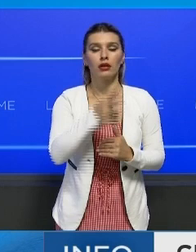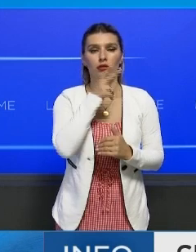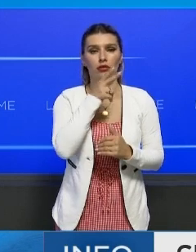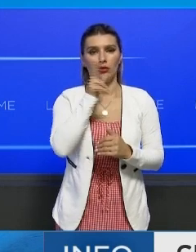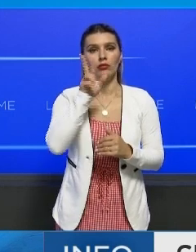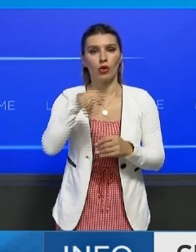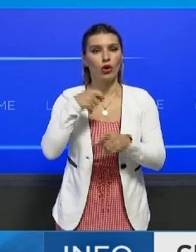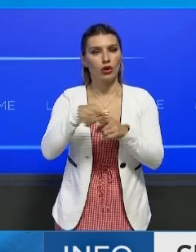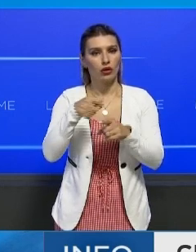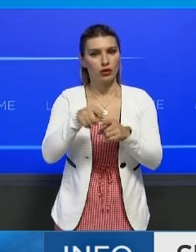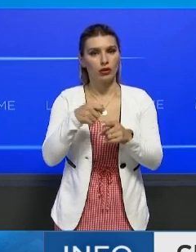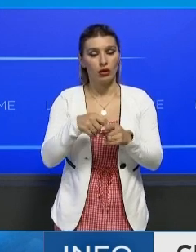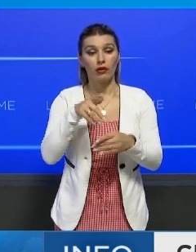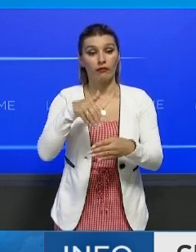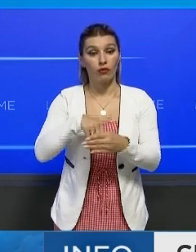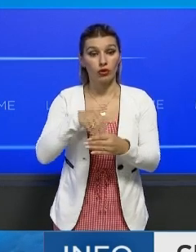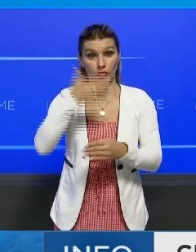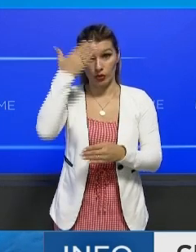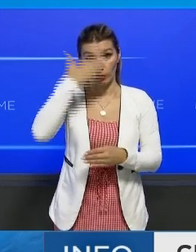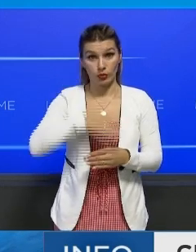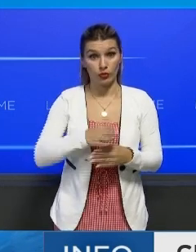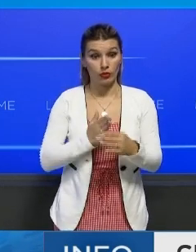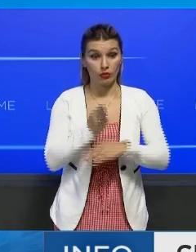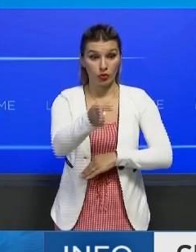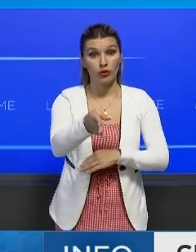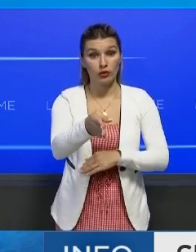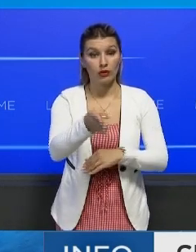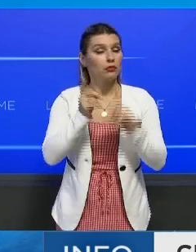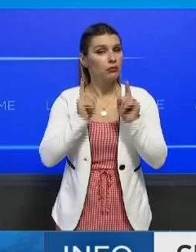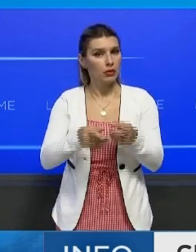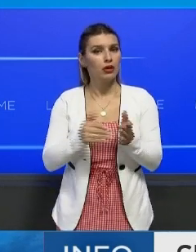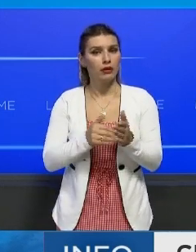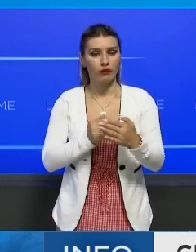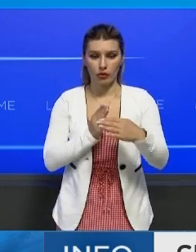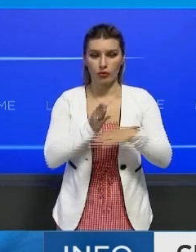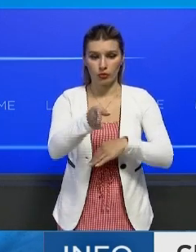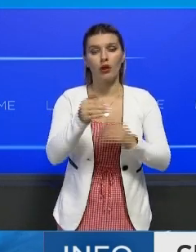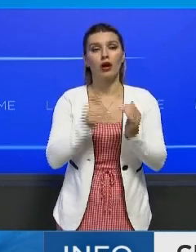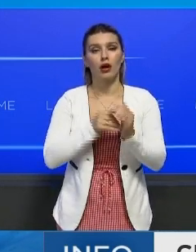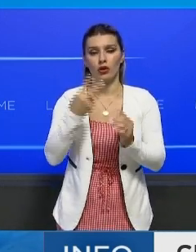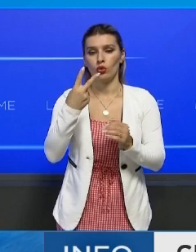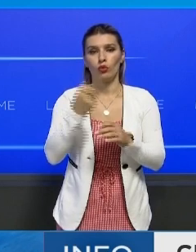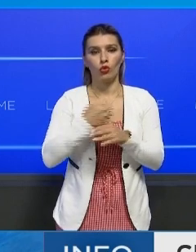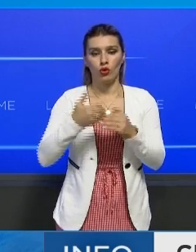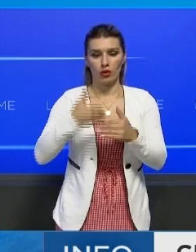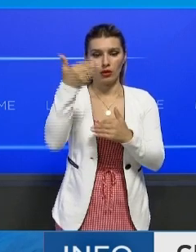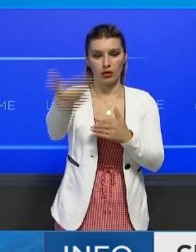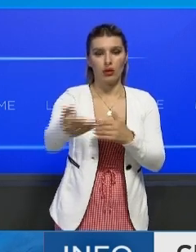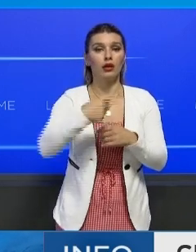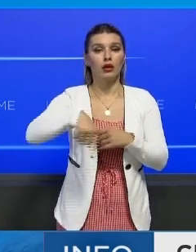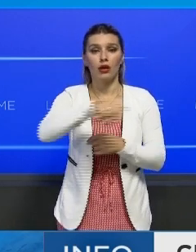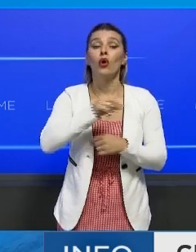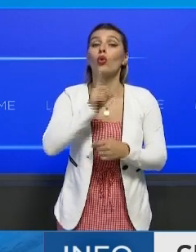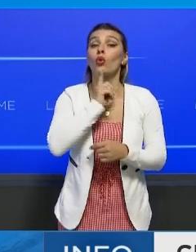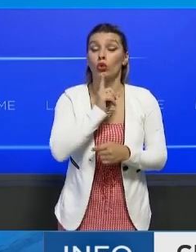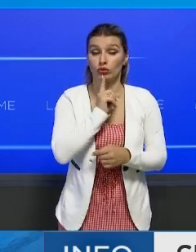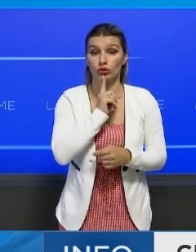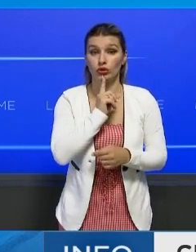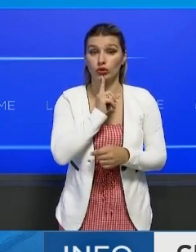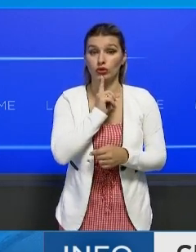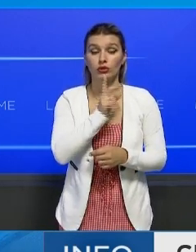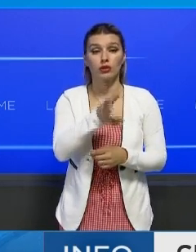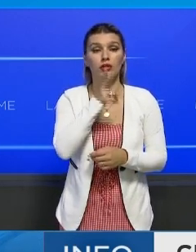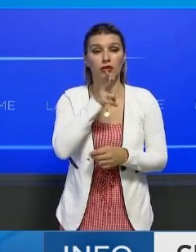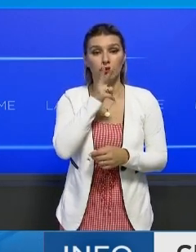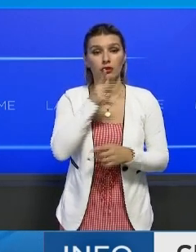merr votën e cila do duhet ta merrte, janë edhe 2 muaj të tjerë që të gjithë ata të cilët